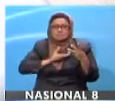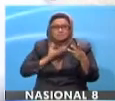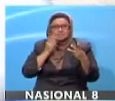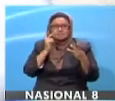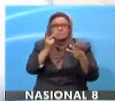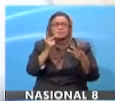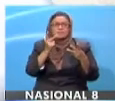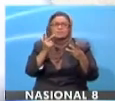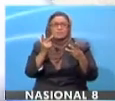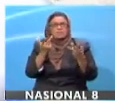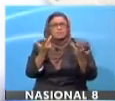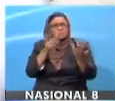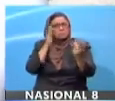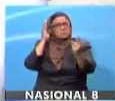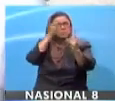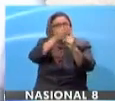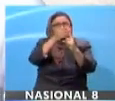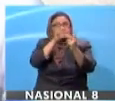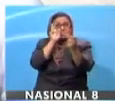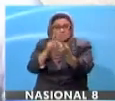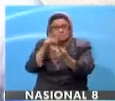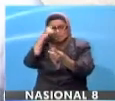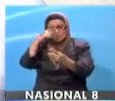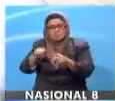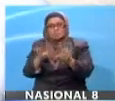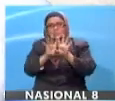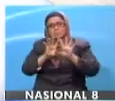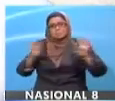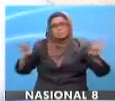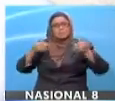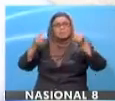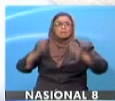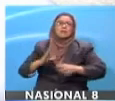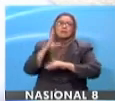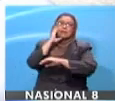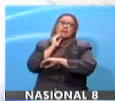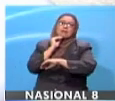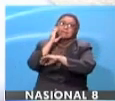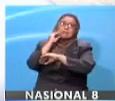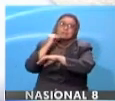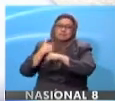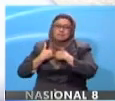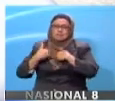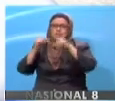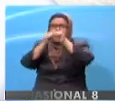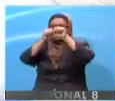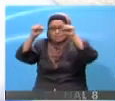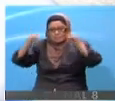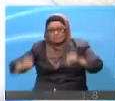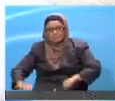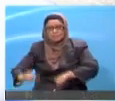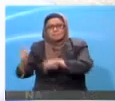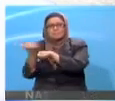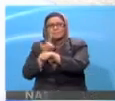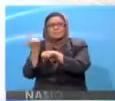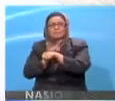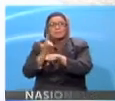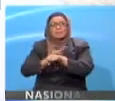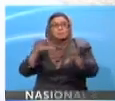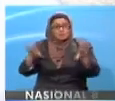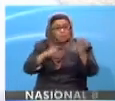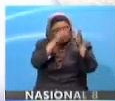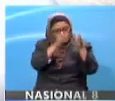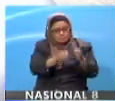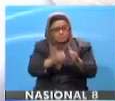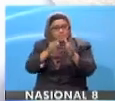sekarang. Dengan barisan pemain yang dah berpengalaman dan sistem training yang kita buat secara teratur.